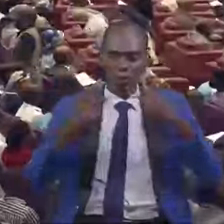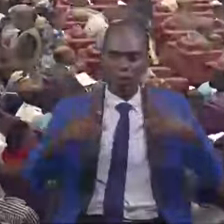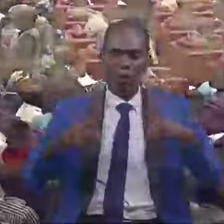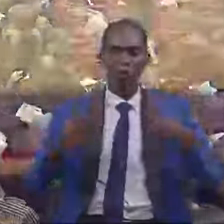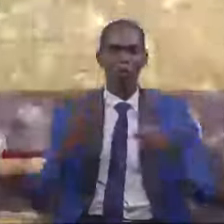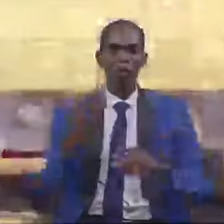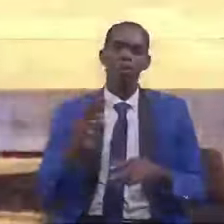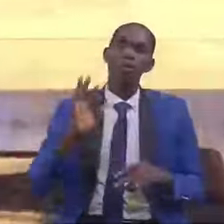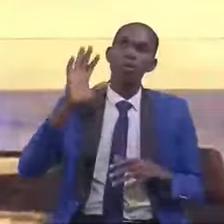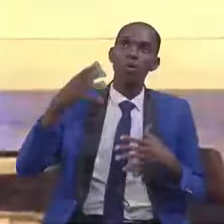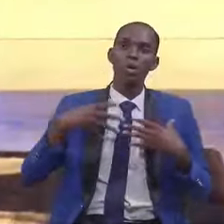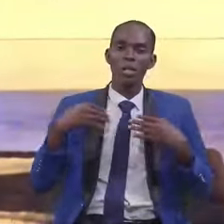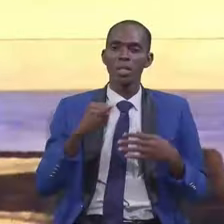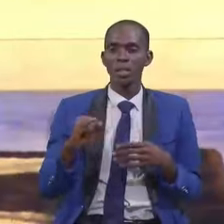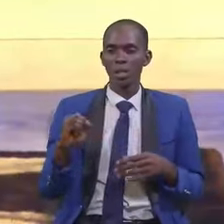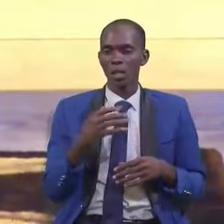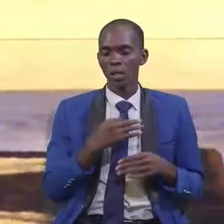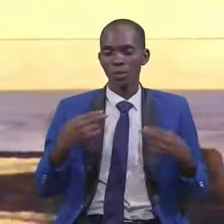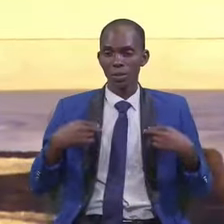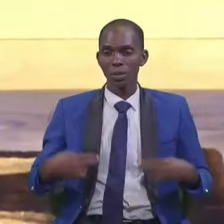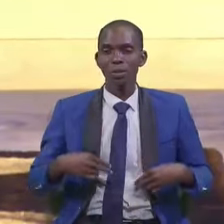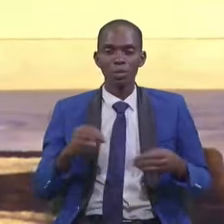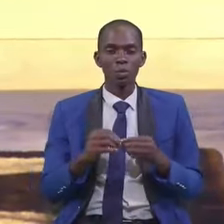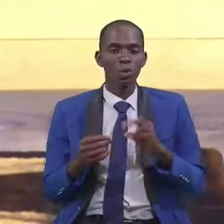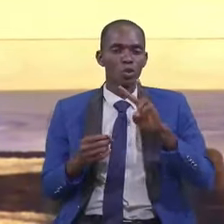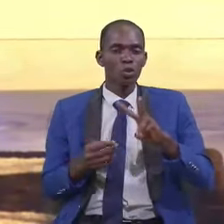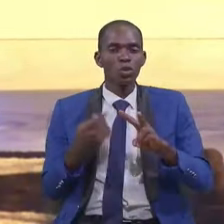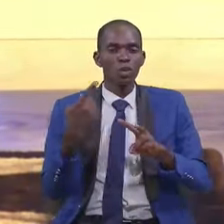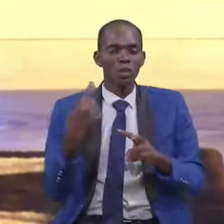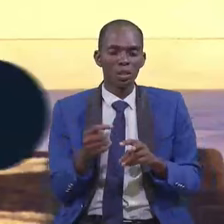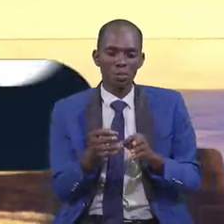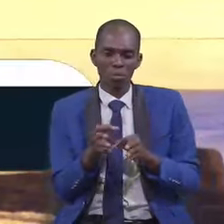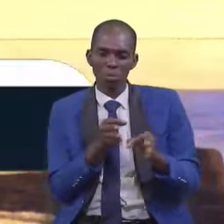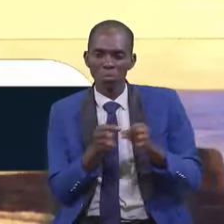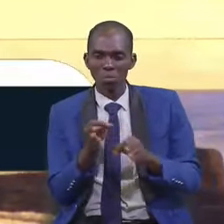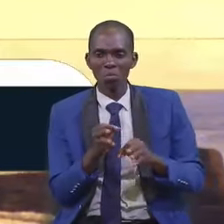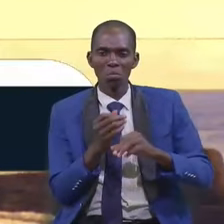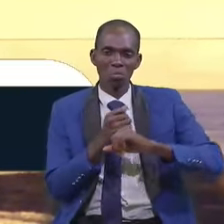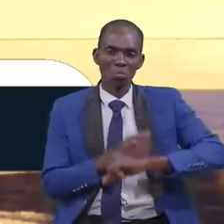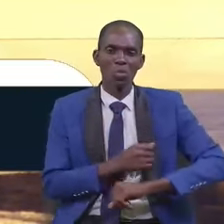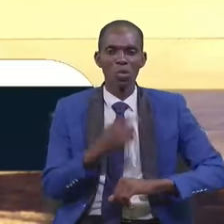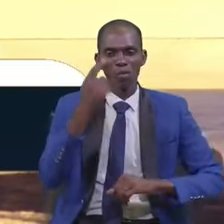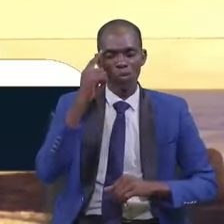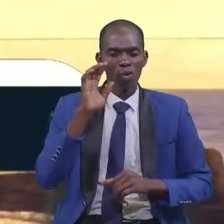santé. Numéro 2 maintenant, c'est la prescription pour votre guérison et votre santé.